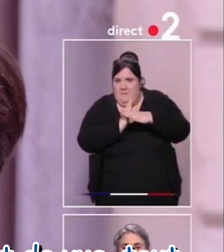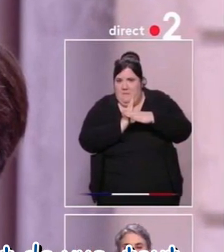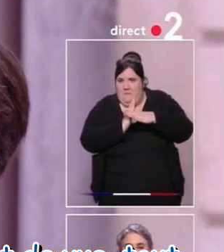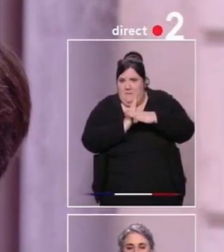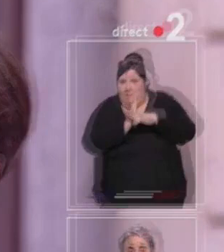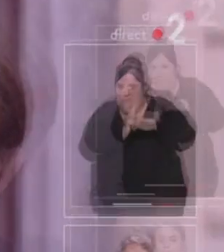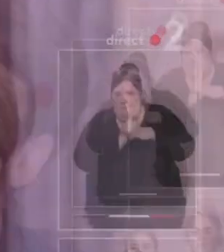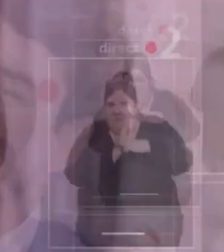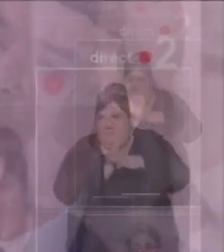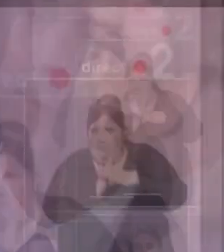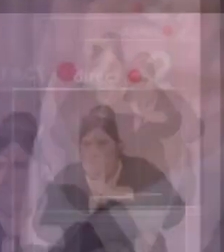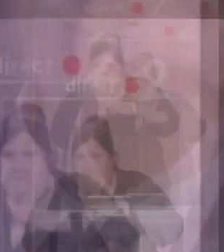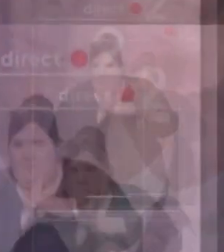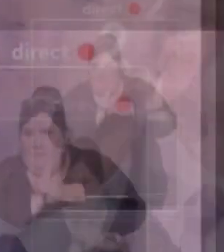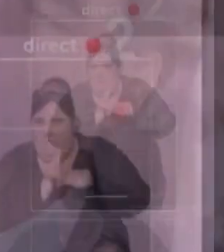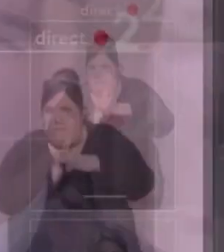beaucoup.